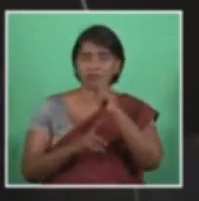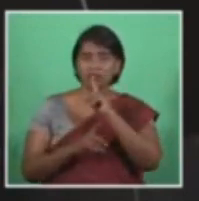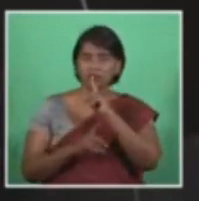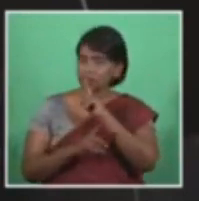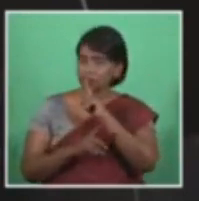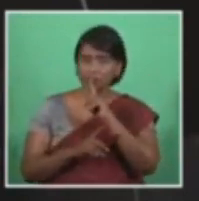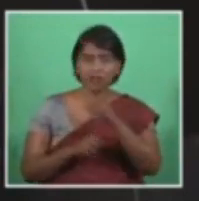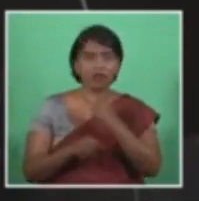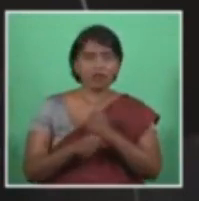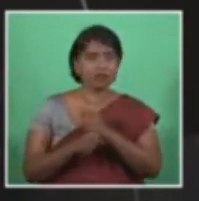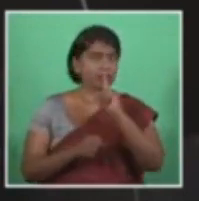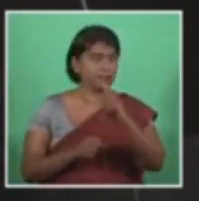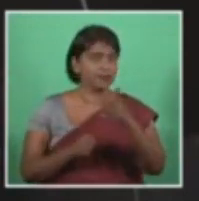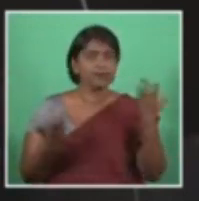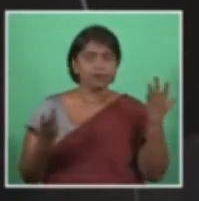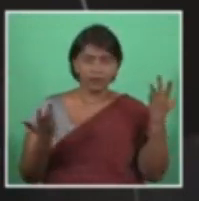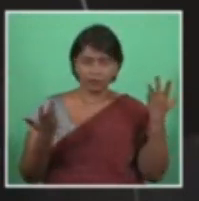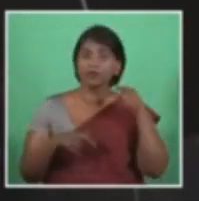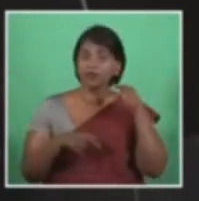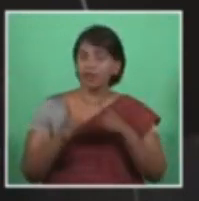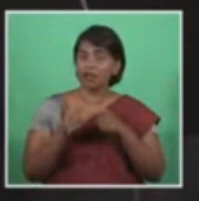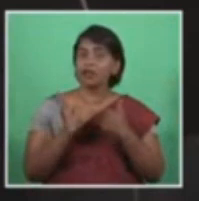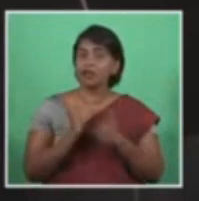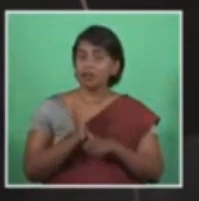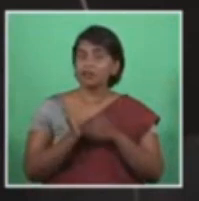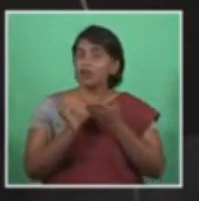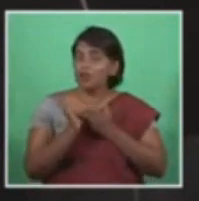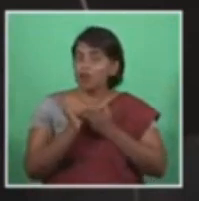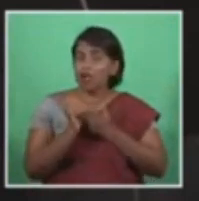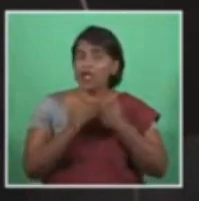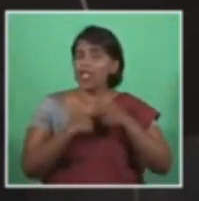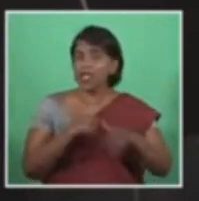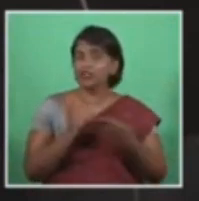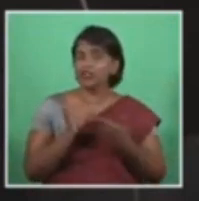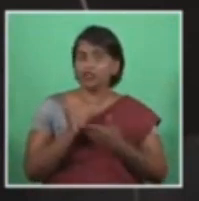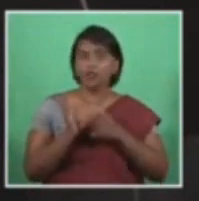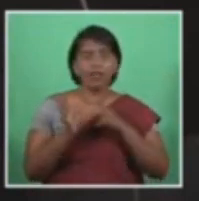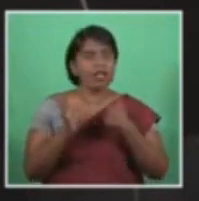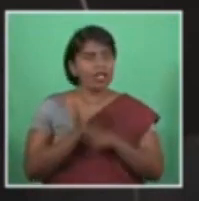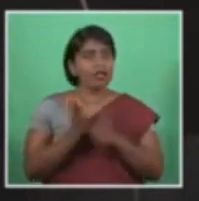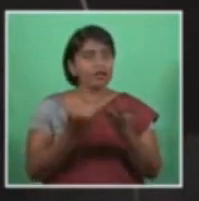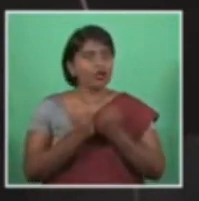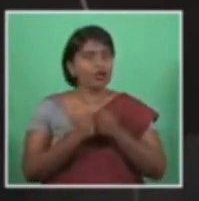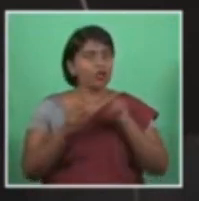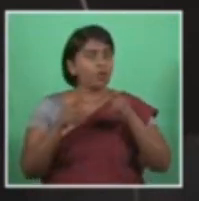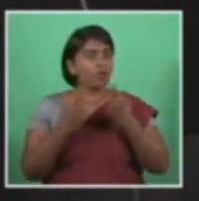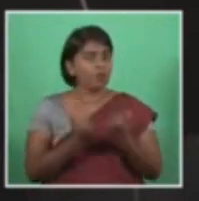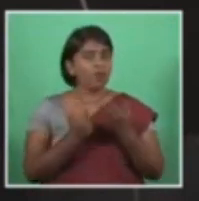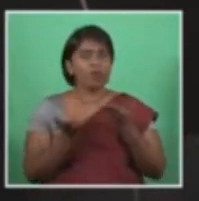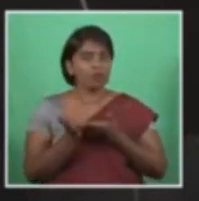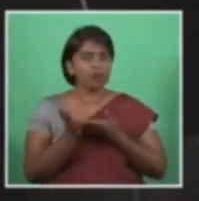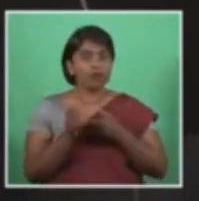කිරීමක් ආණ්ඩුව පැත්තෙන් සිද්ධ වුණෙත් නැහැ මේ පනතට මොකද්ද හේතුව මේ පනත අවශ්‍ය වෙන්නේ